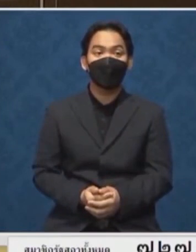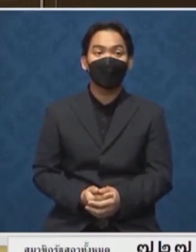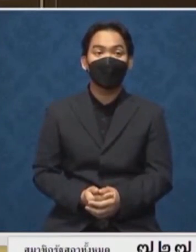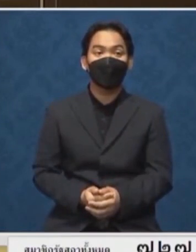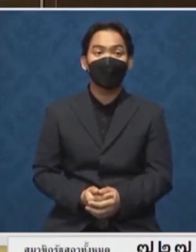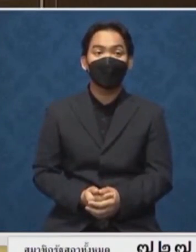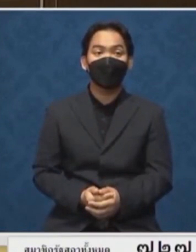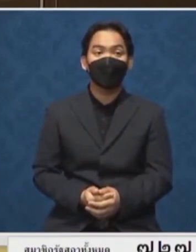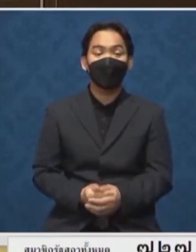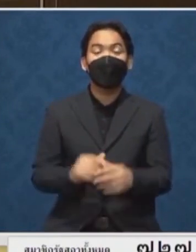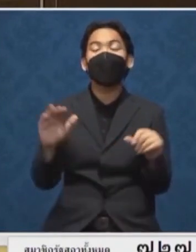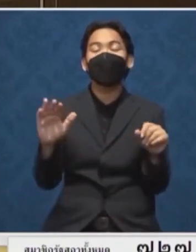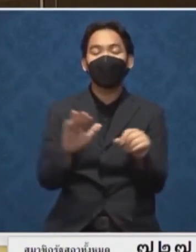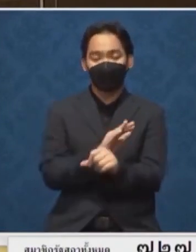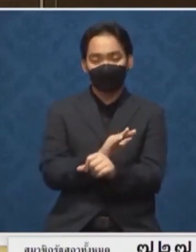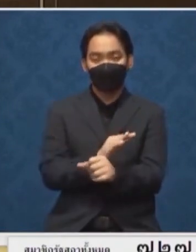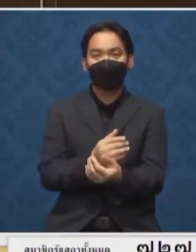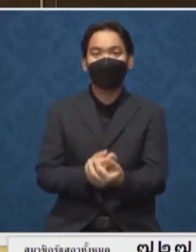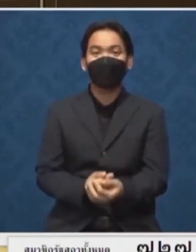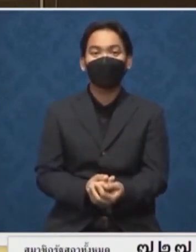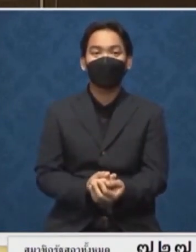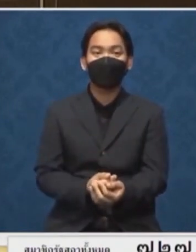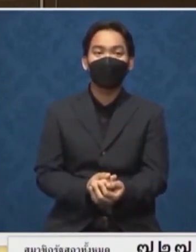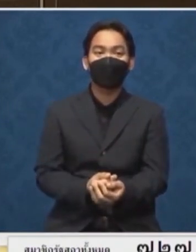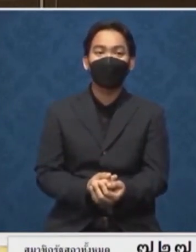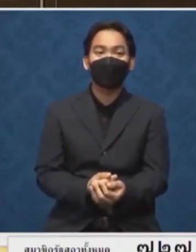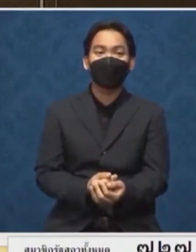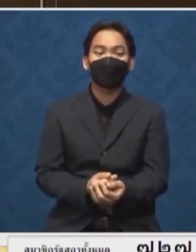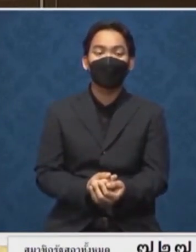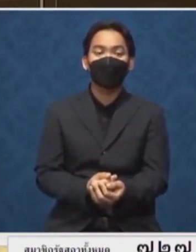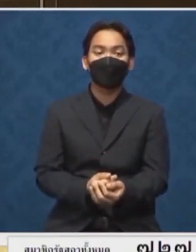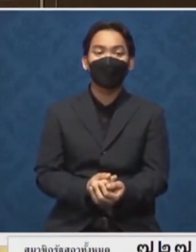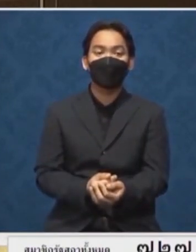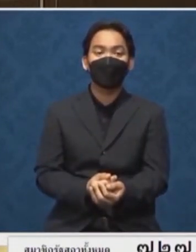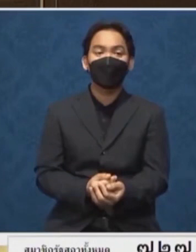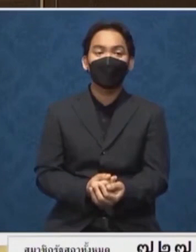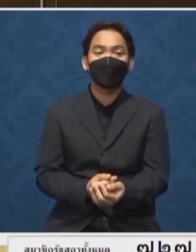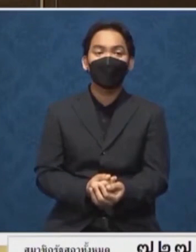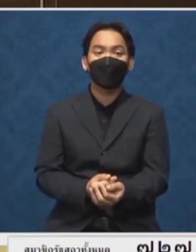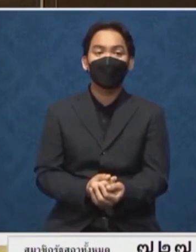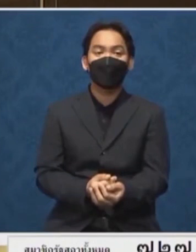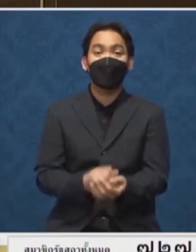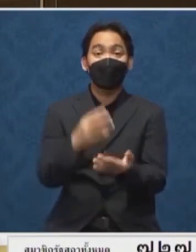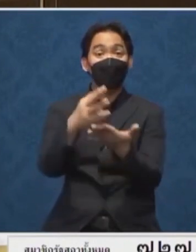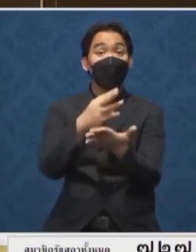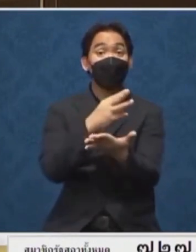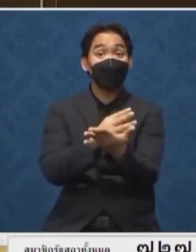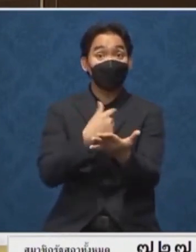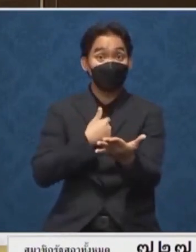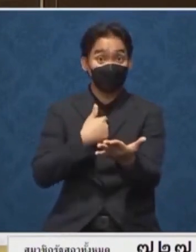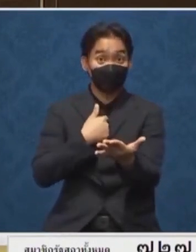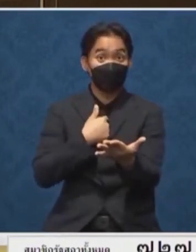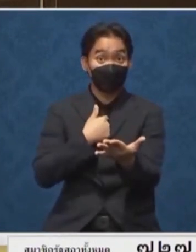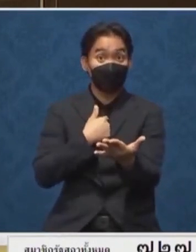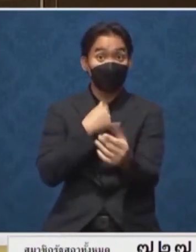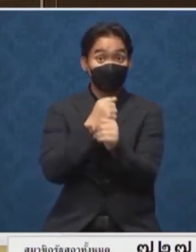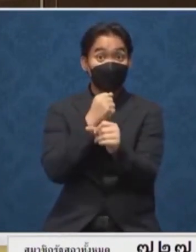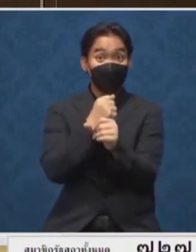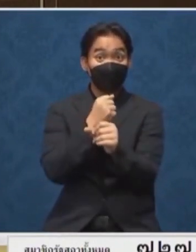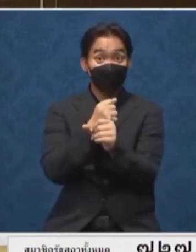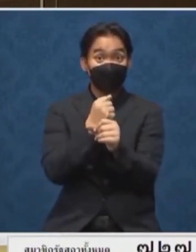ดังนั้นครบองค์ประชุมนะครับขอดำเนินการตามวาระต่อนะครับ